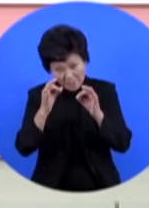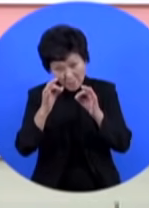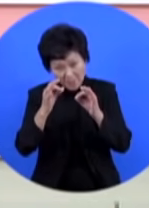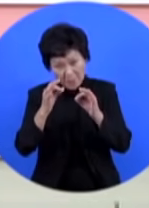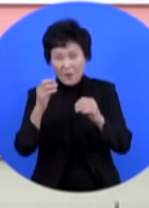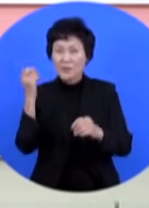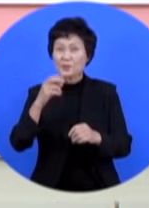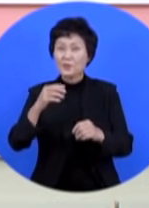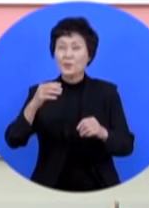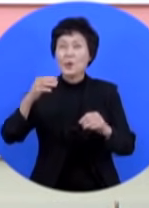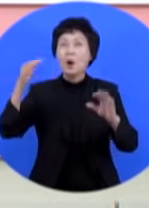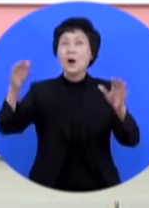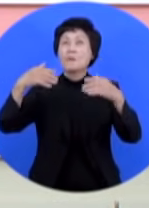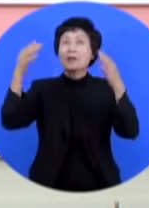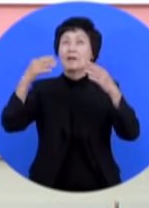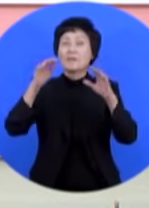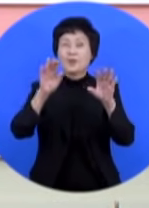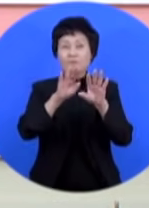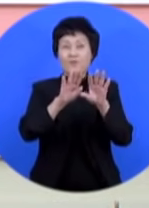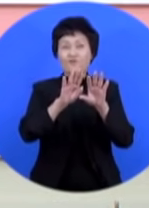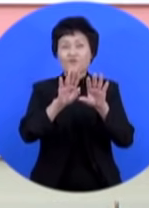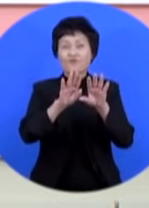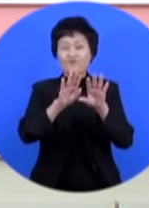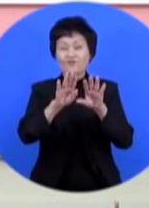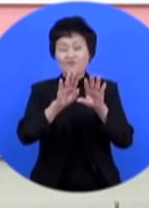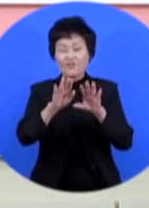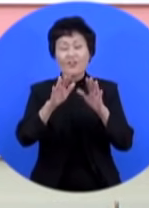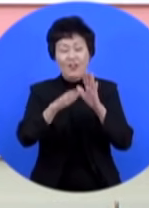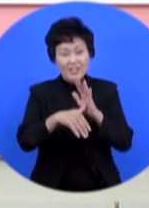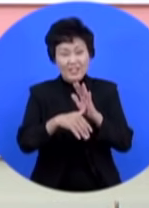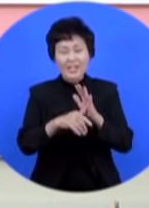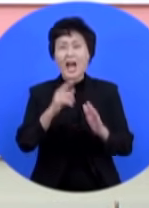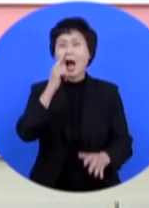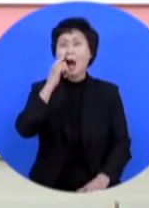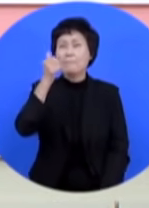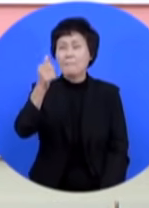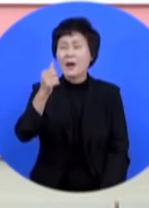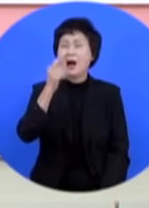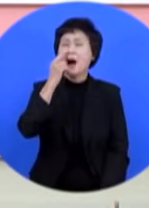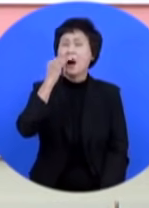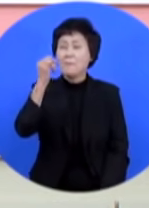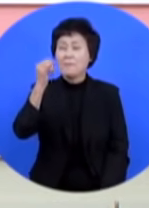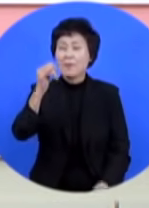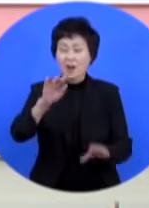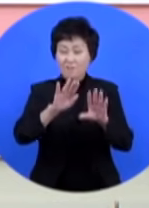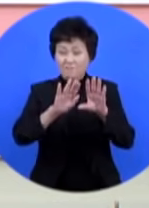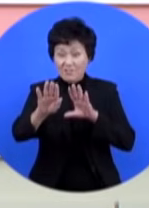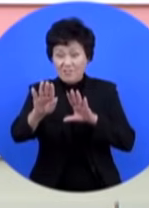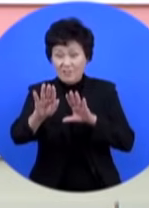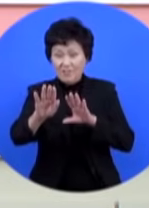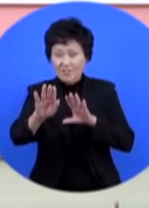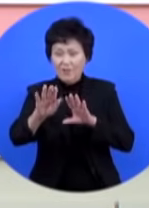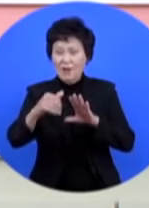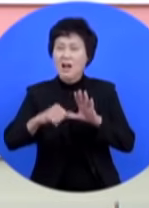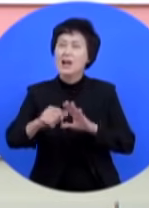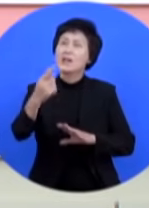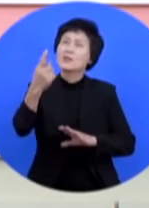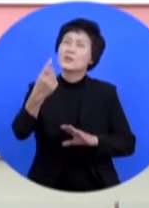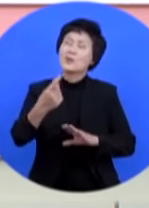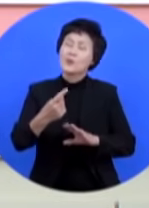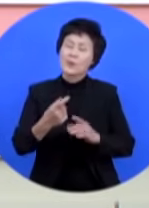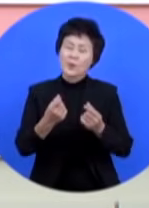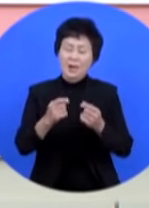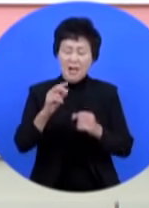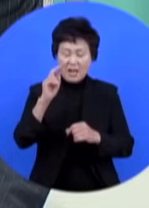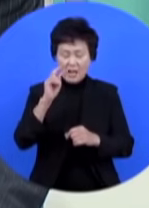흔들리면은 지금도 아버지, 어머니하고 문을 열고 아들이 들어올 것 같은 그런 착각이 들 때가